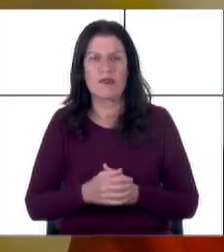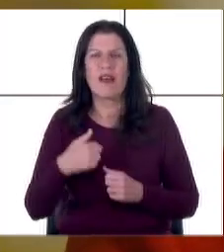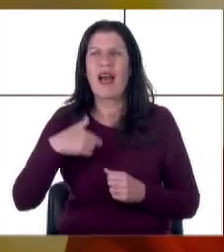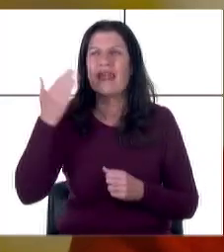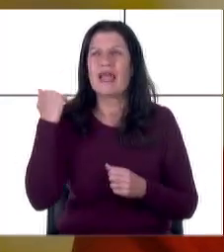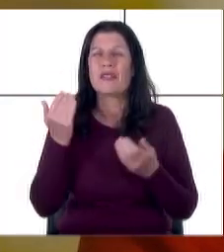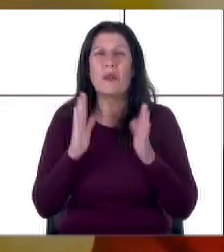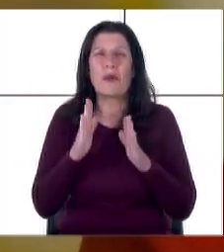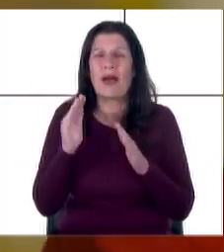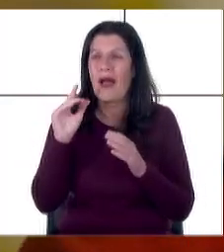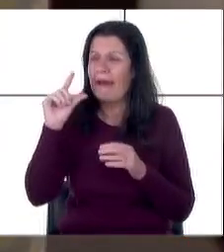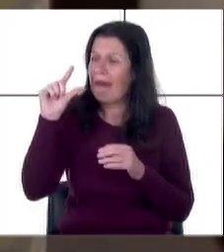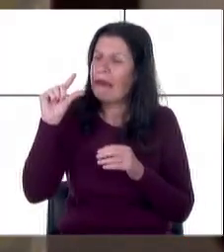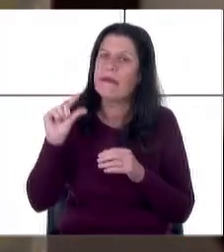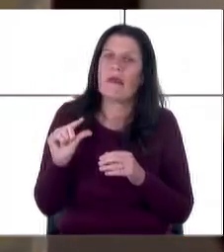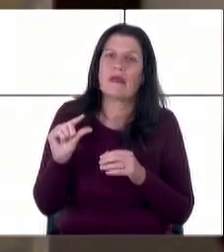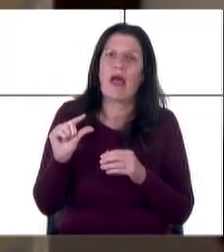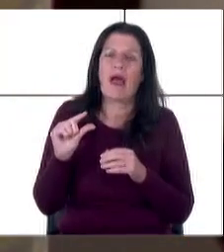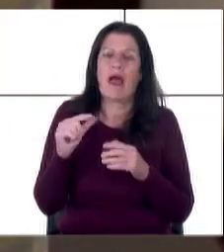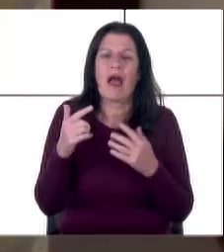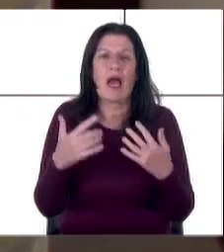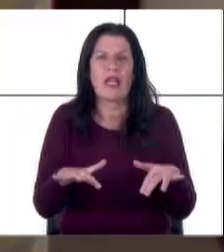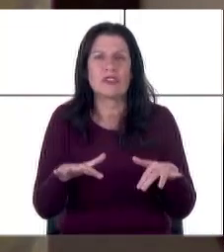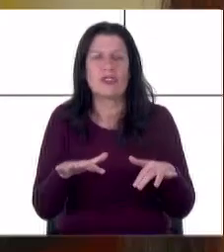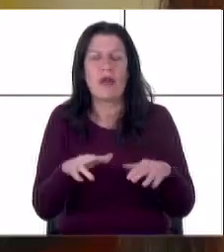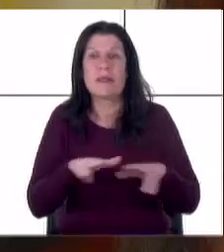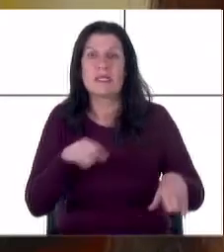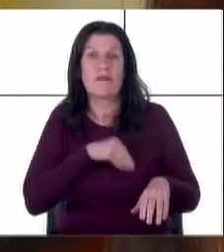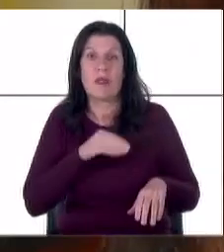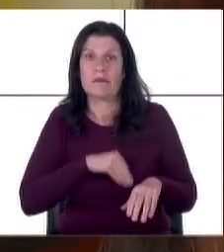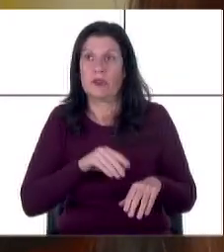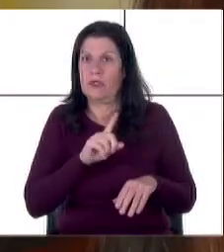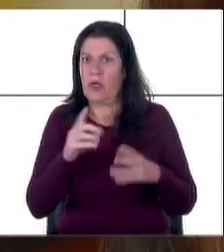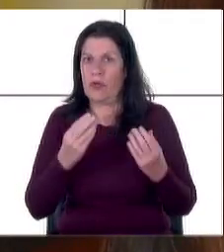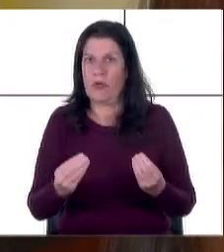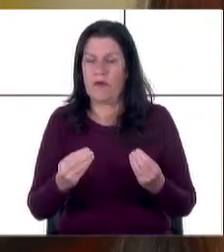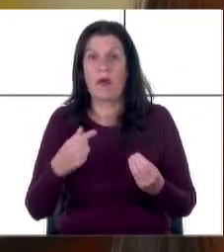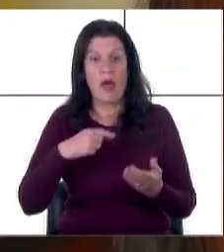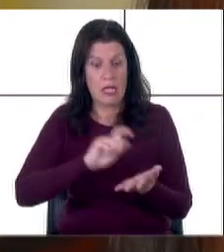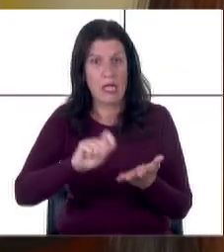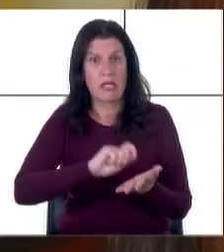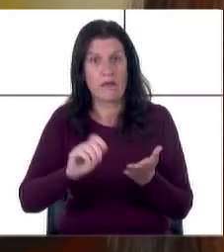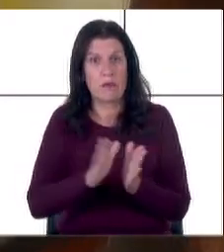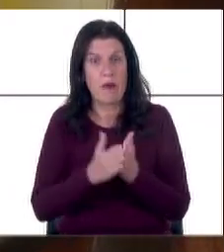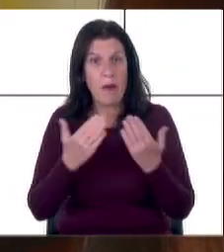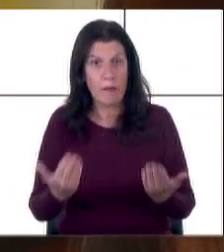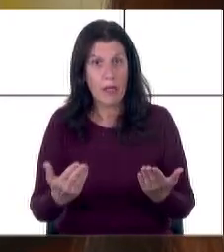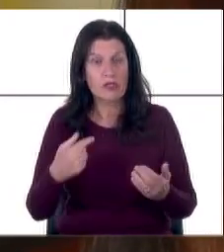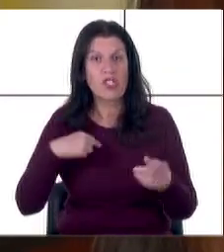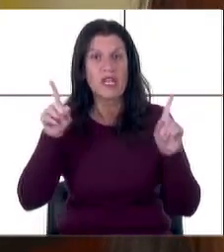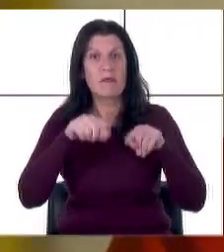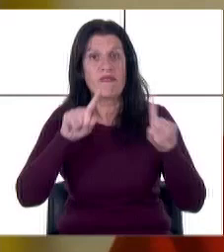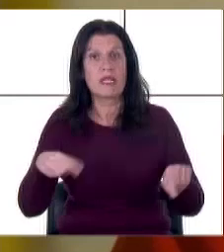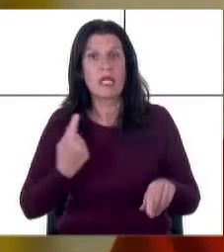וחלשה שהגעתי למצב נפשי לא טוב. כתבתי מחברת, וכתבתי במחברת שאני מבטלת את עצמי בשביל